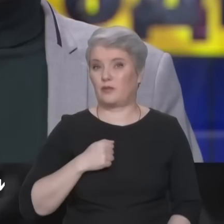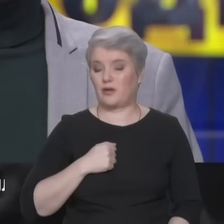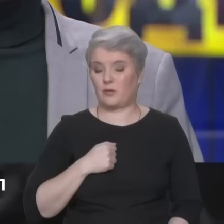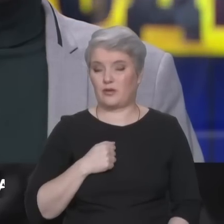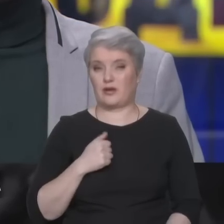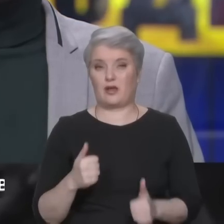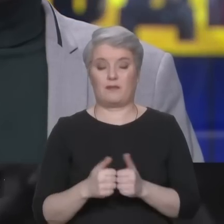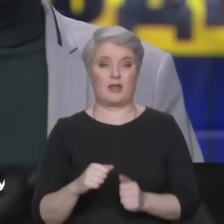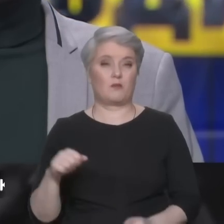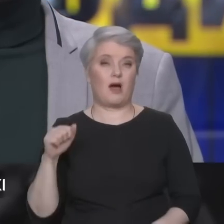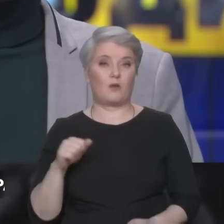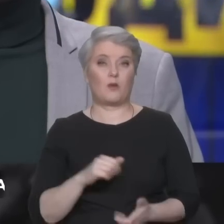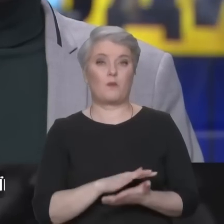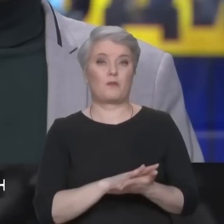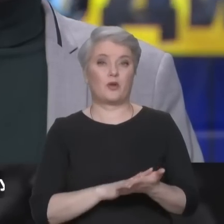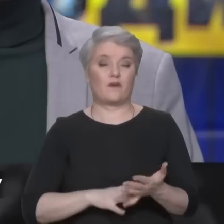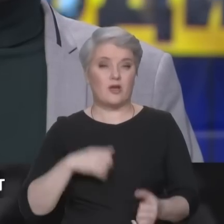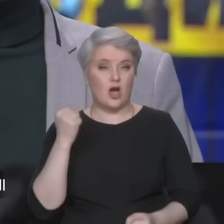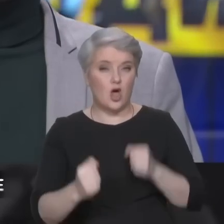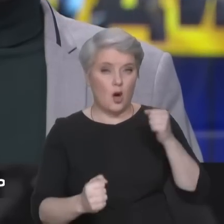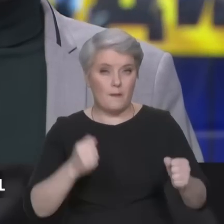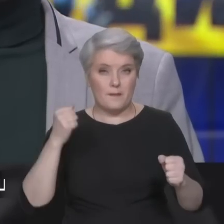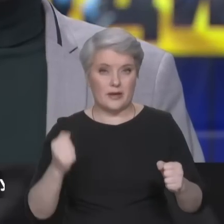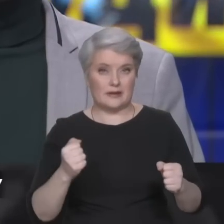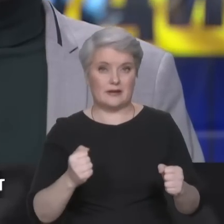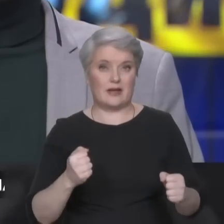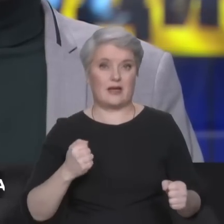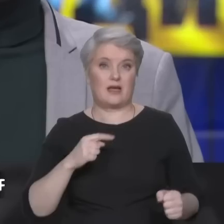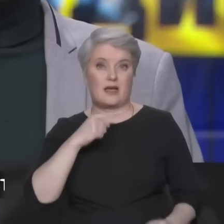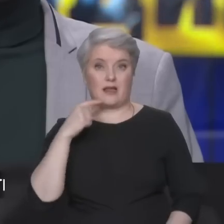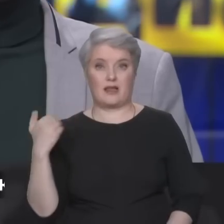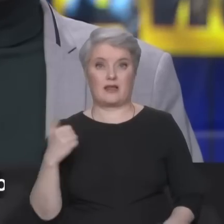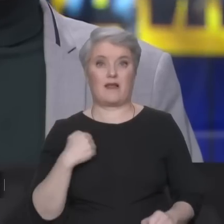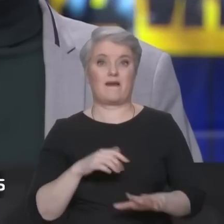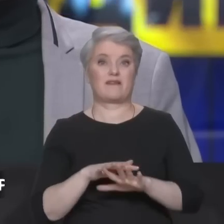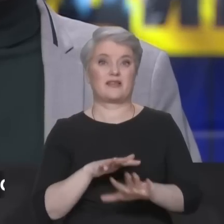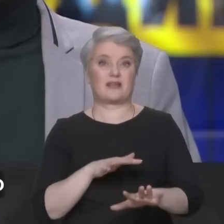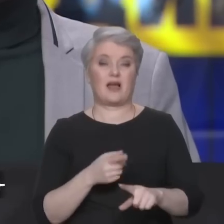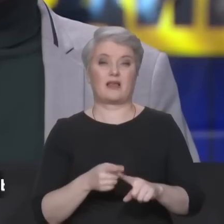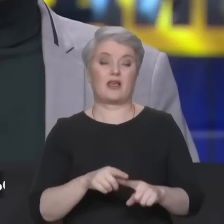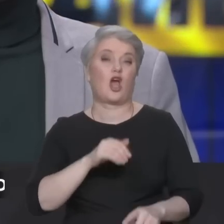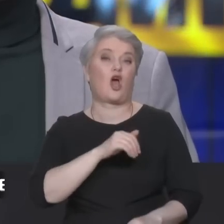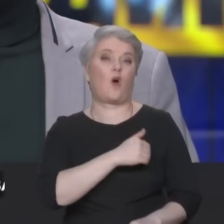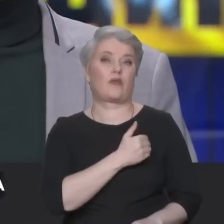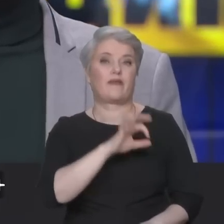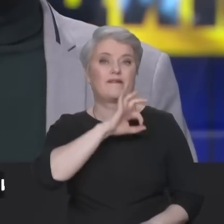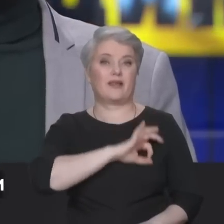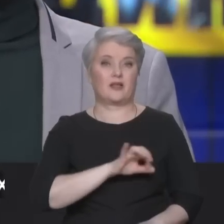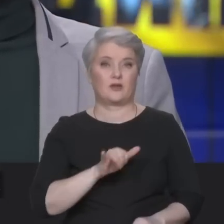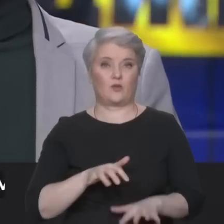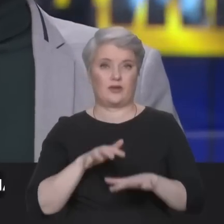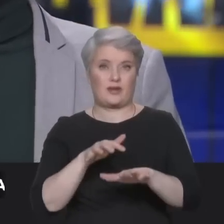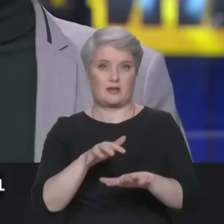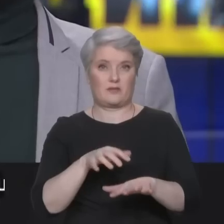продовжують громити регулярні війська, які хотіли використати для цього наступу. Тому, в принципі, і вони